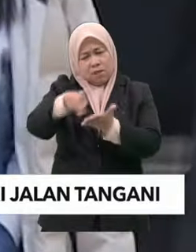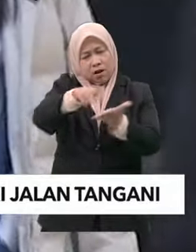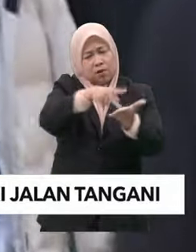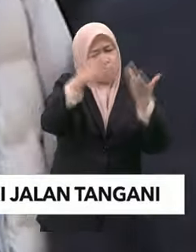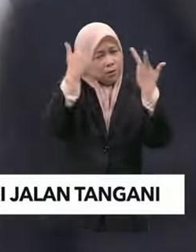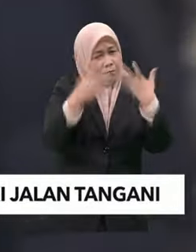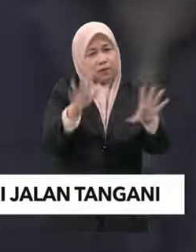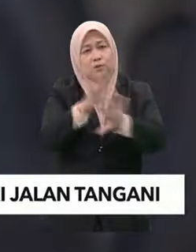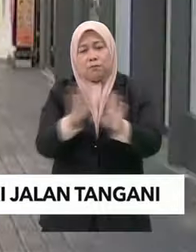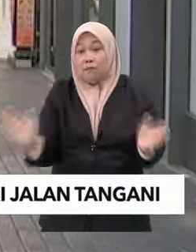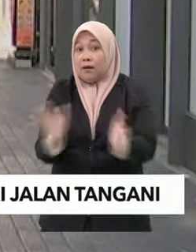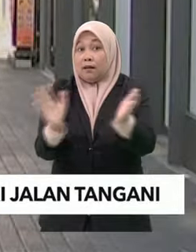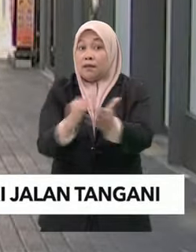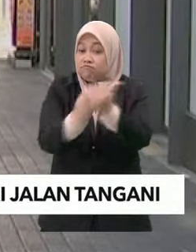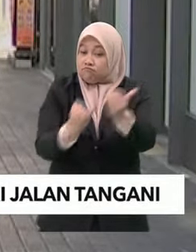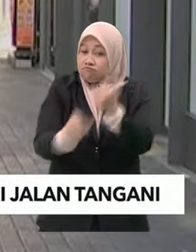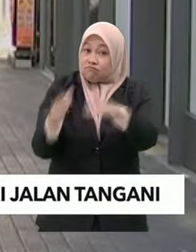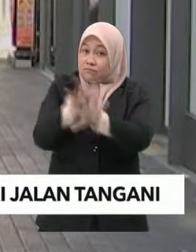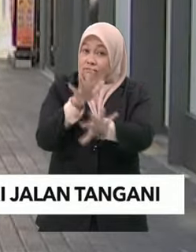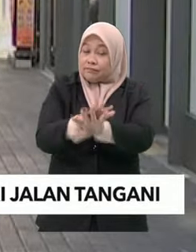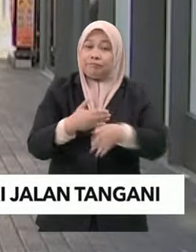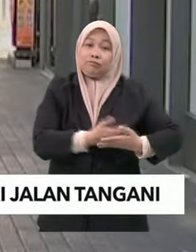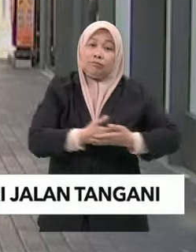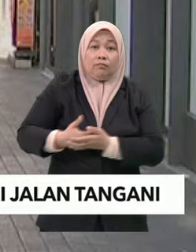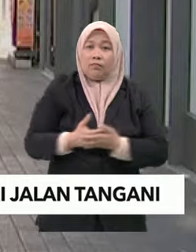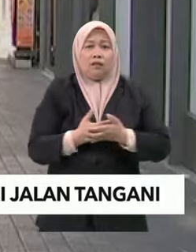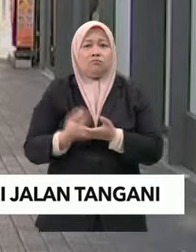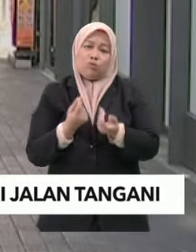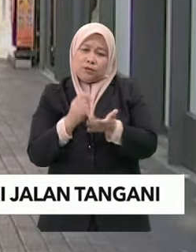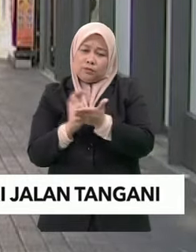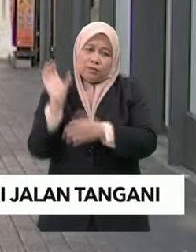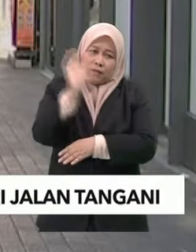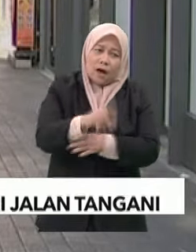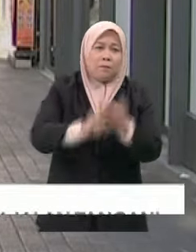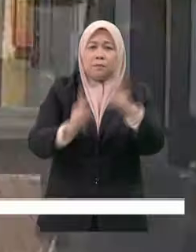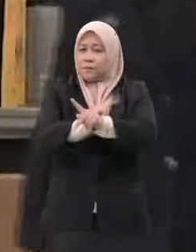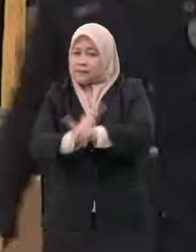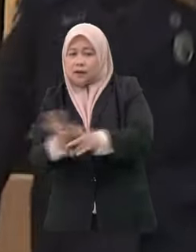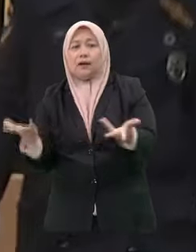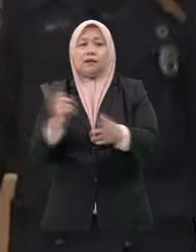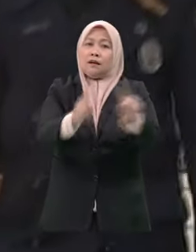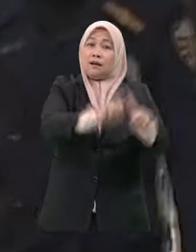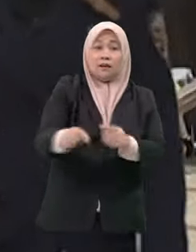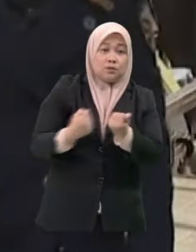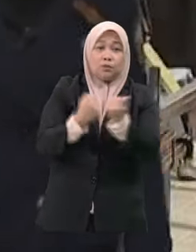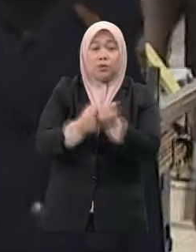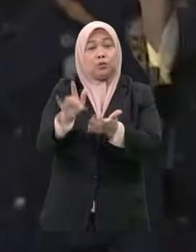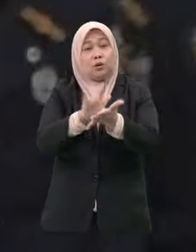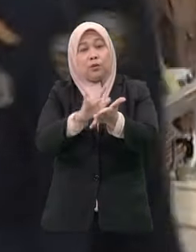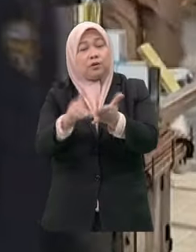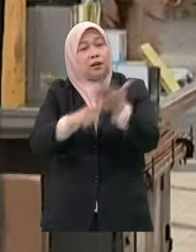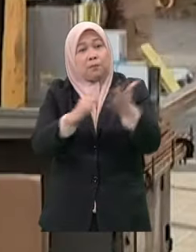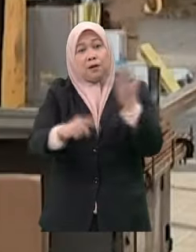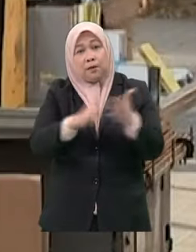sejumlah besar untuk menggalakkan kelahiran Lebih ramai bayi termasuk subsidi tunai perkhidmatan dan penjagaan bayi dan sokongan untuk rawatan